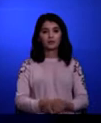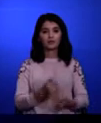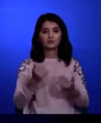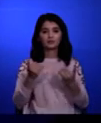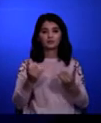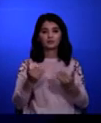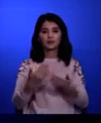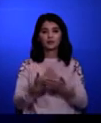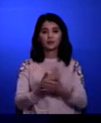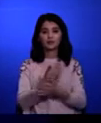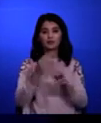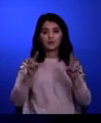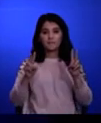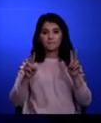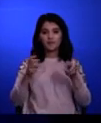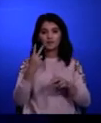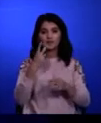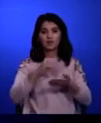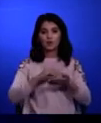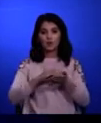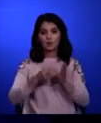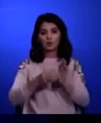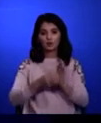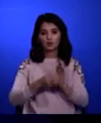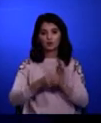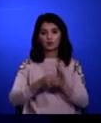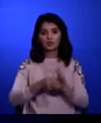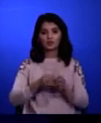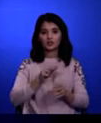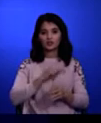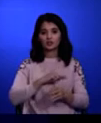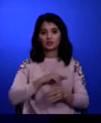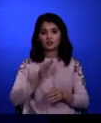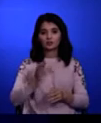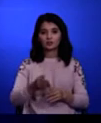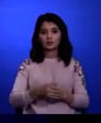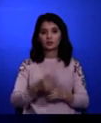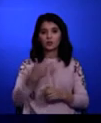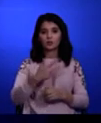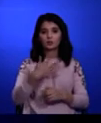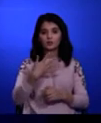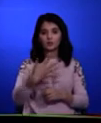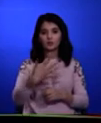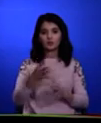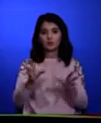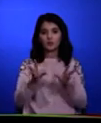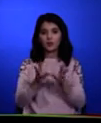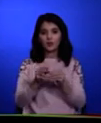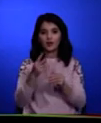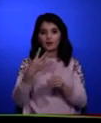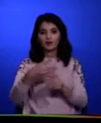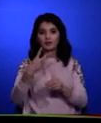Bugungi yangi mavzuyimiz ikki xonali sonlar ustida amallar. 35 bilan 42